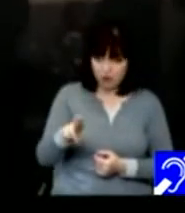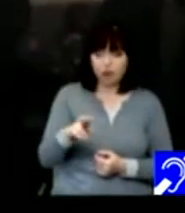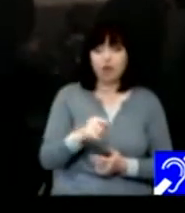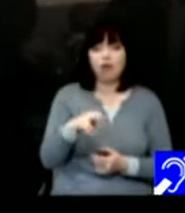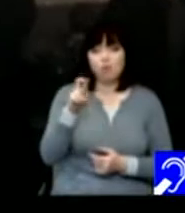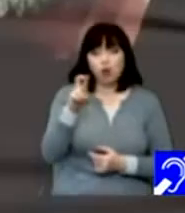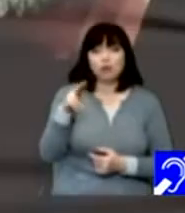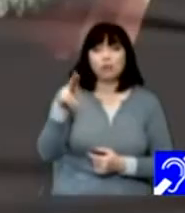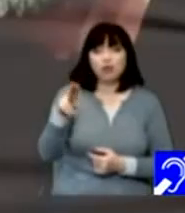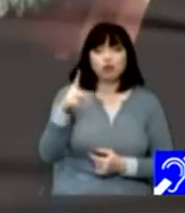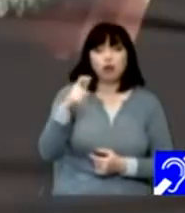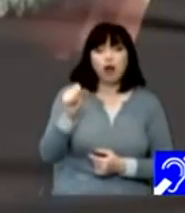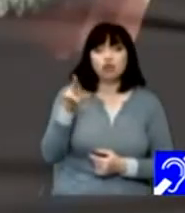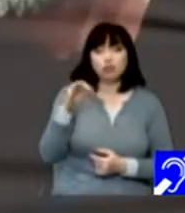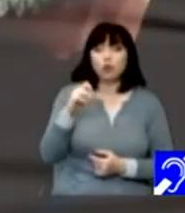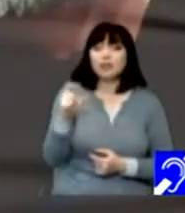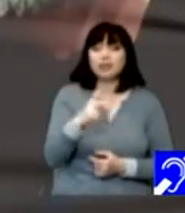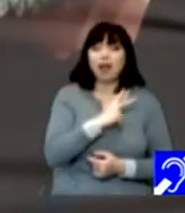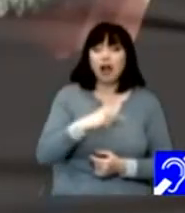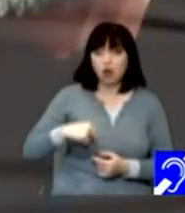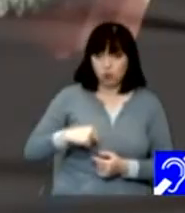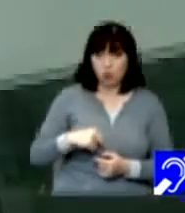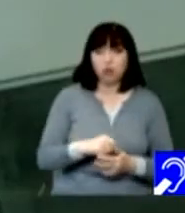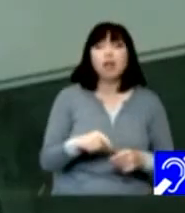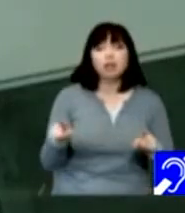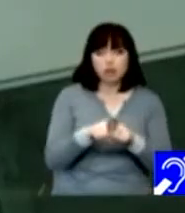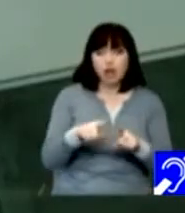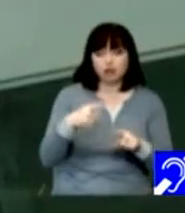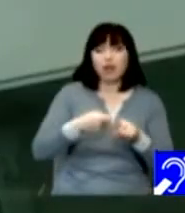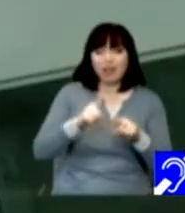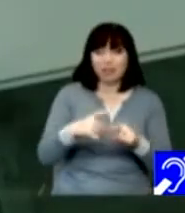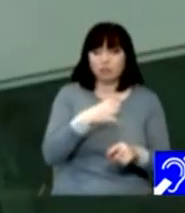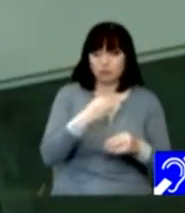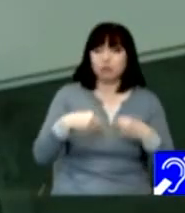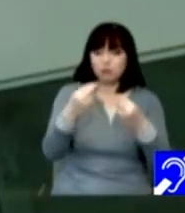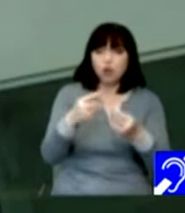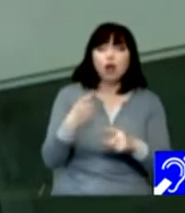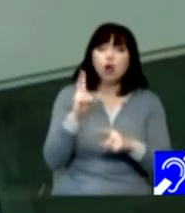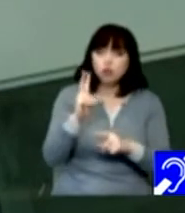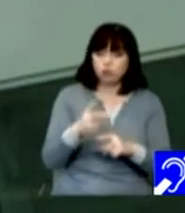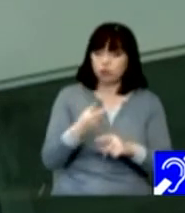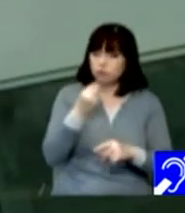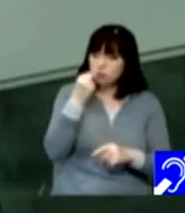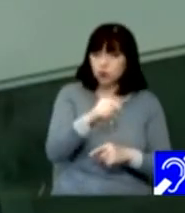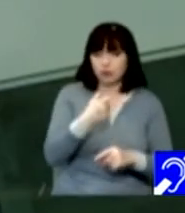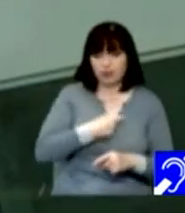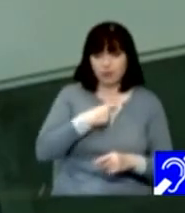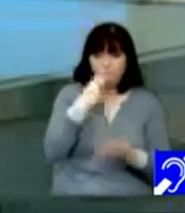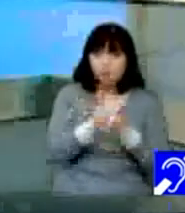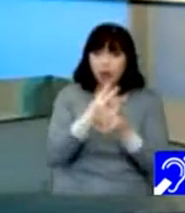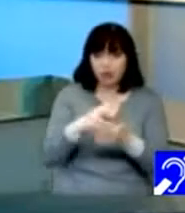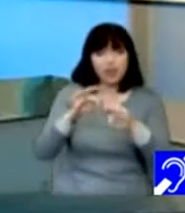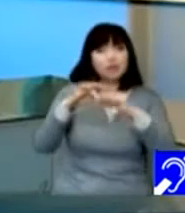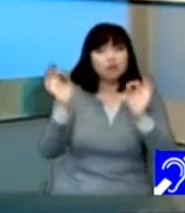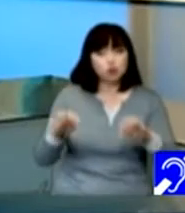Dramatic Bogdan Petricei cu HD-ul din Cahul. Titlul de artist emerit se acordă celor care au realizări deosebite în domeniul artei.